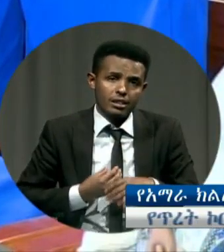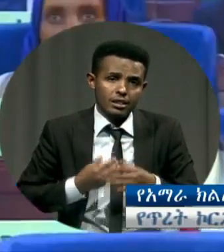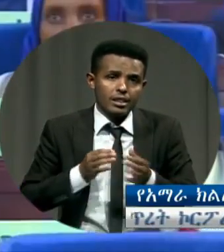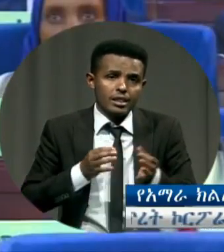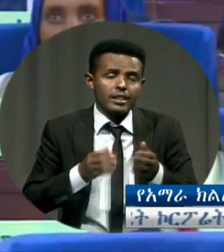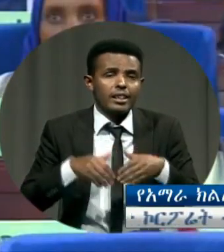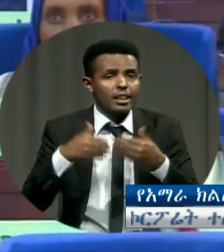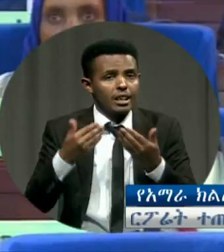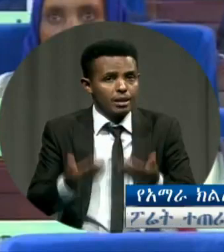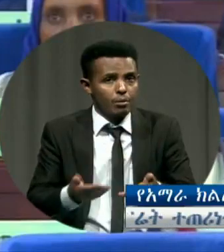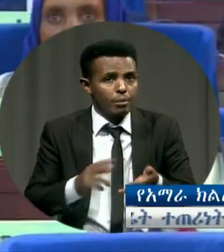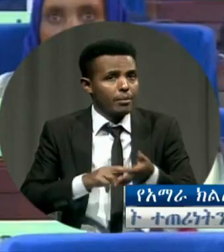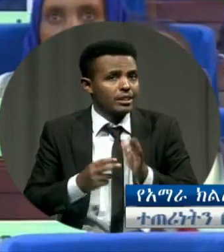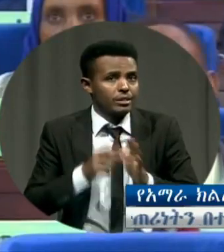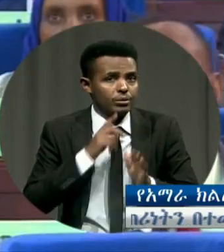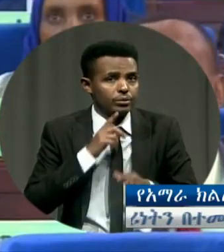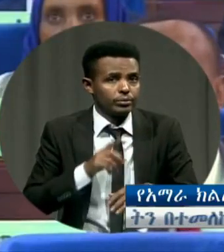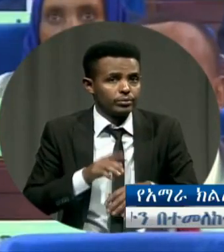እንደቀረበው ማለት ነው